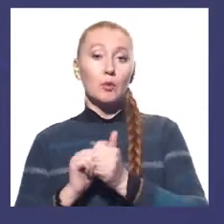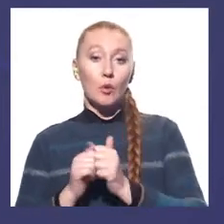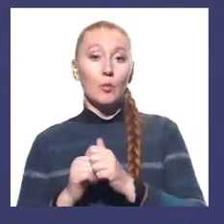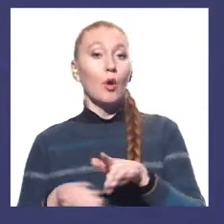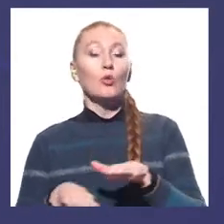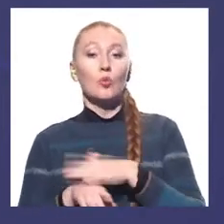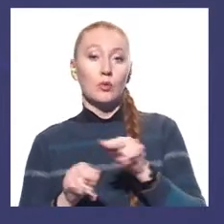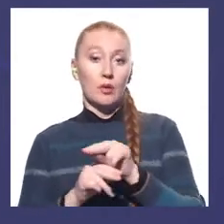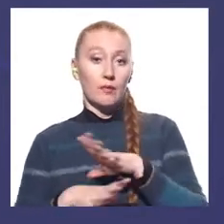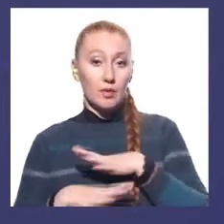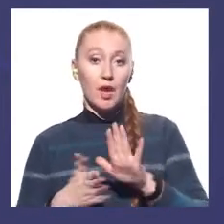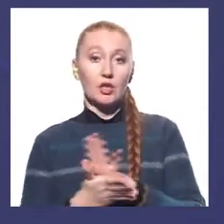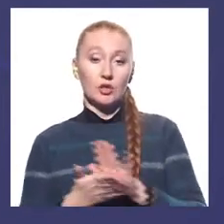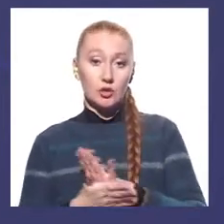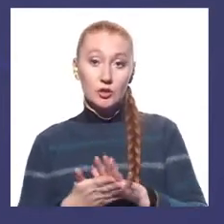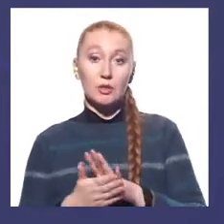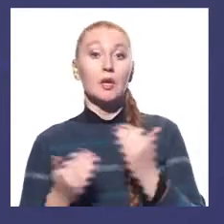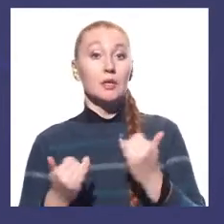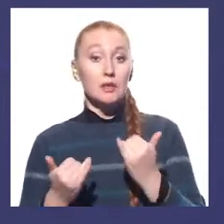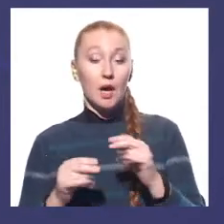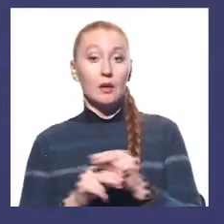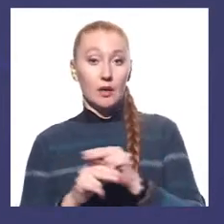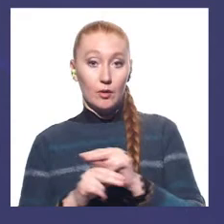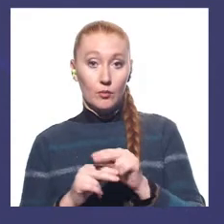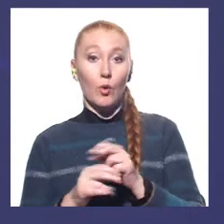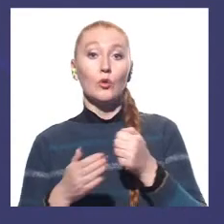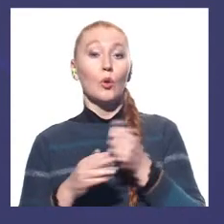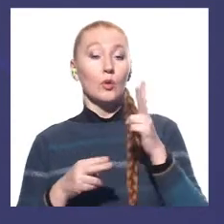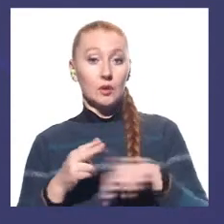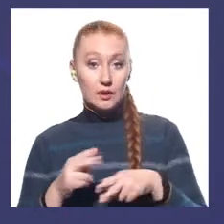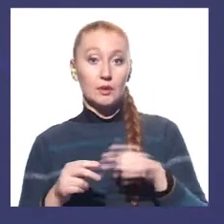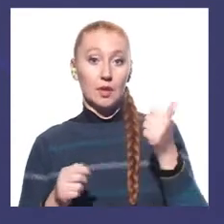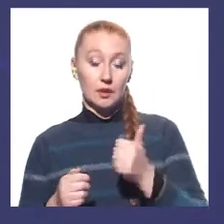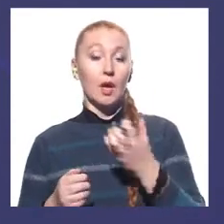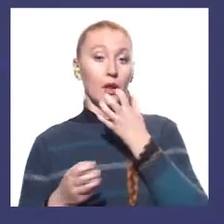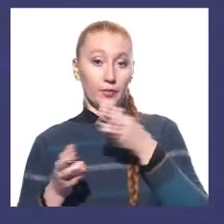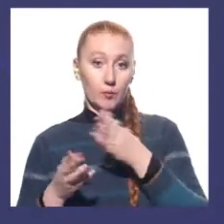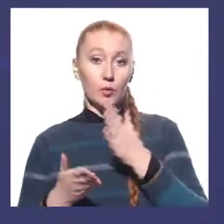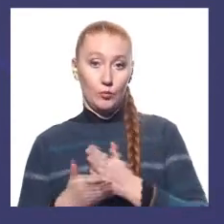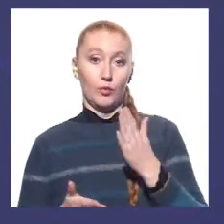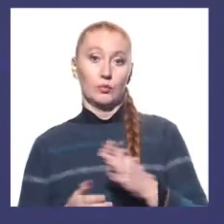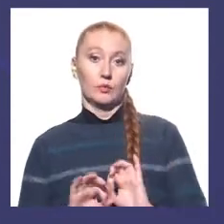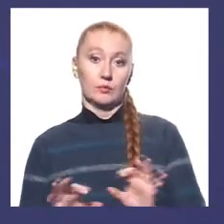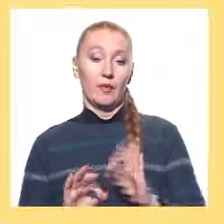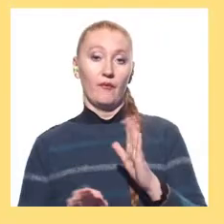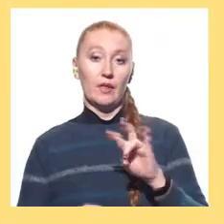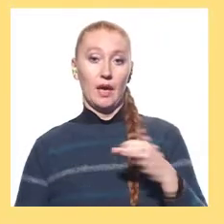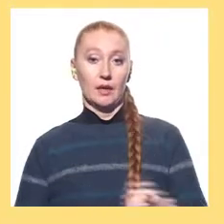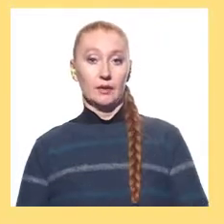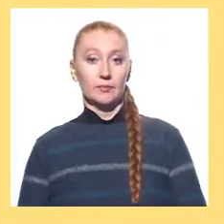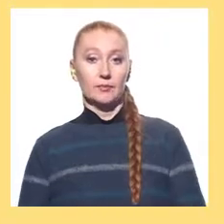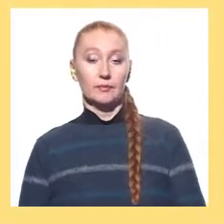час не обслуговували і не чистили. Зараз там проводять ремонт. До кінця тижня опалення буде, розповів пан Валерій.